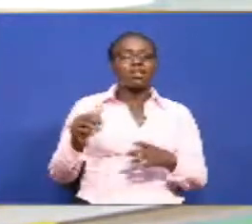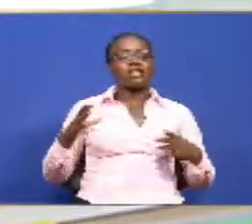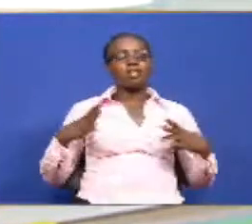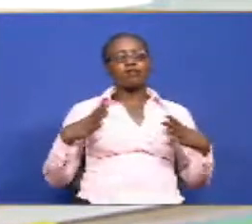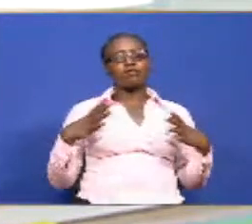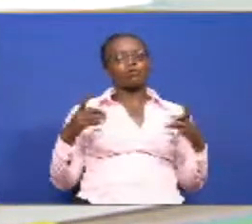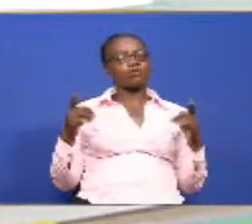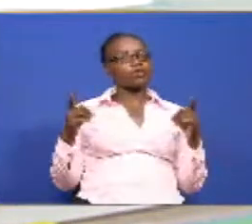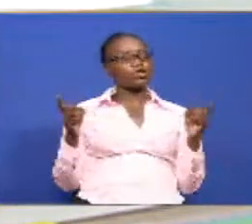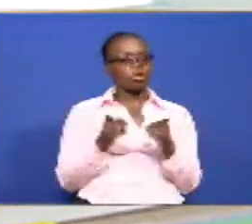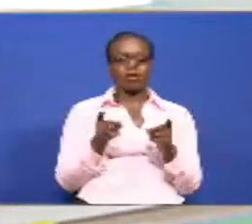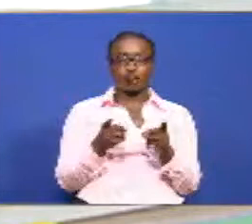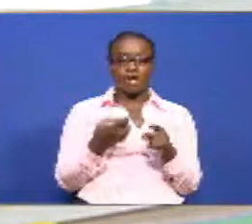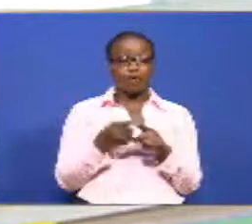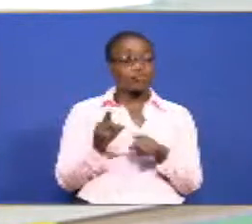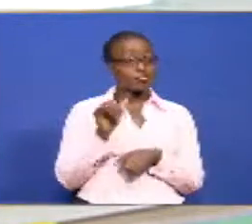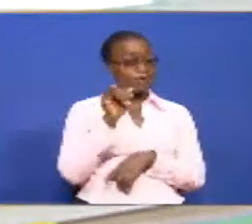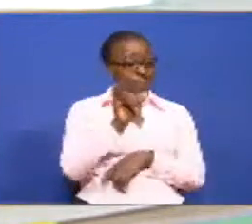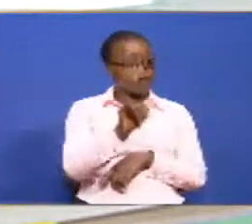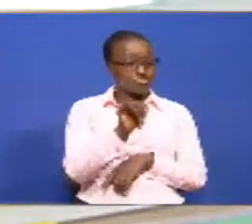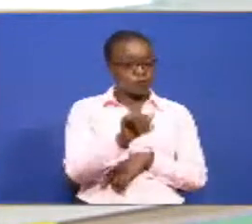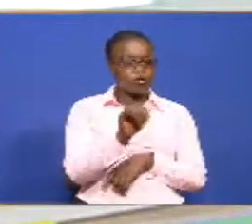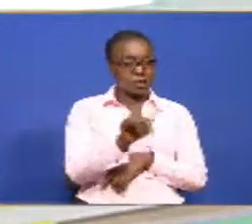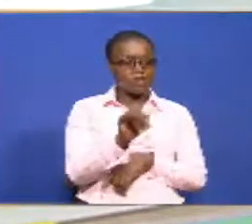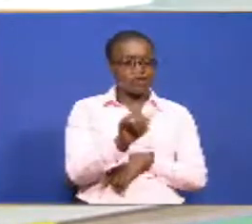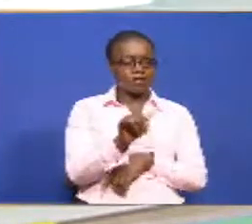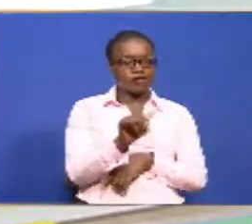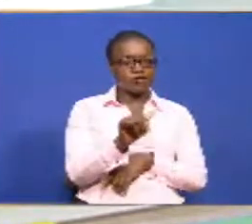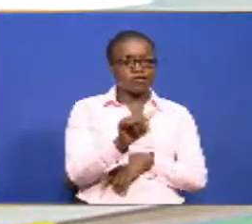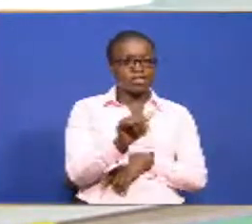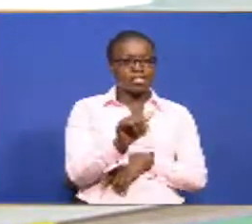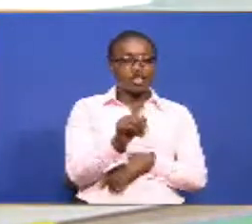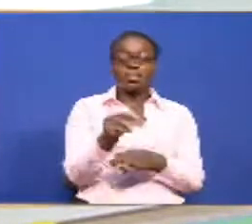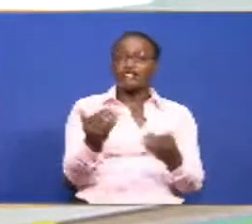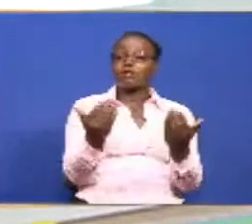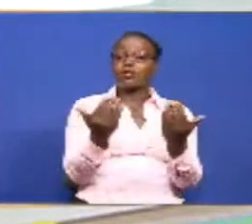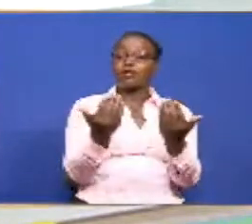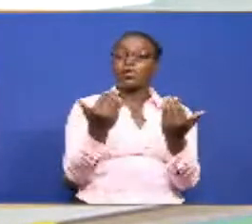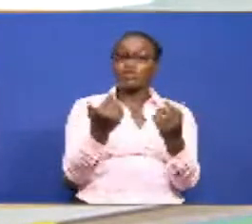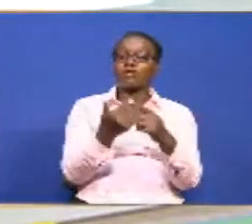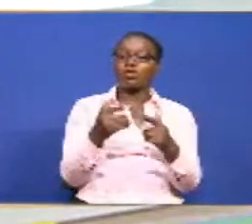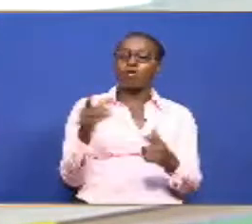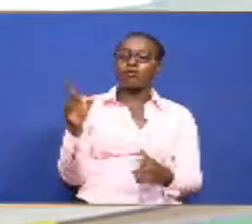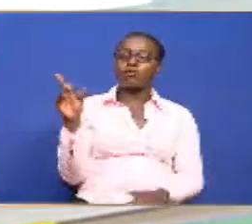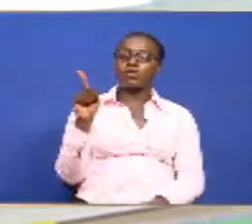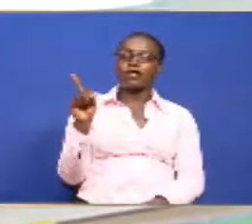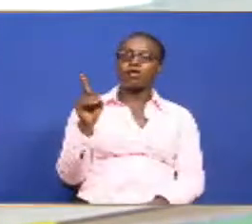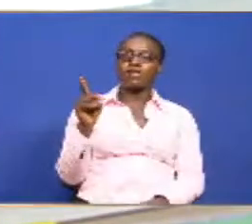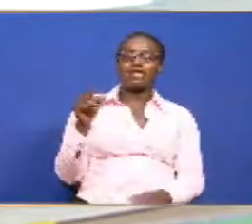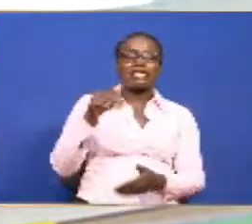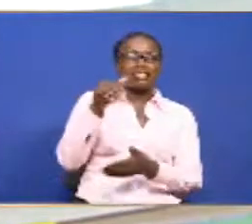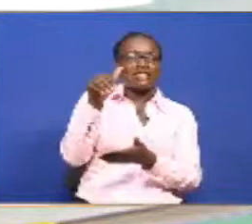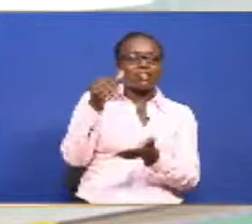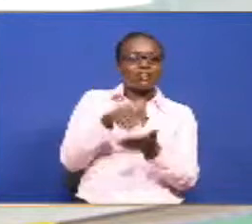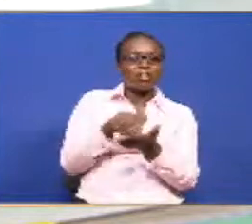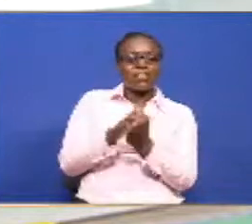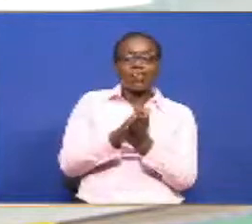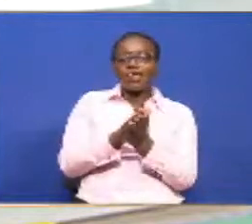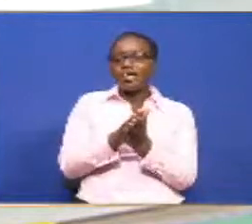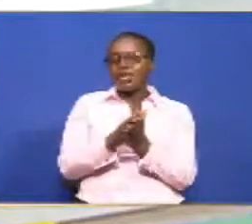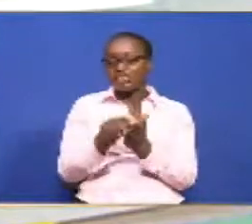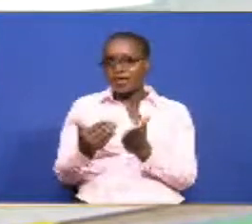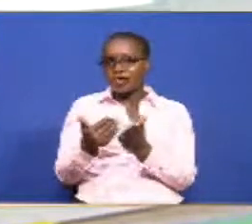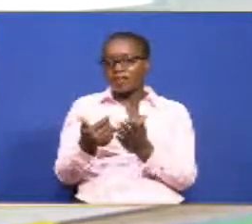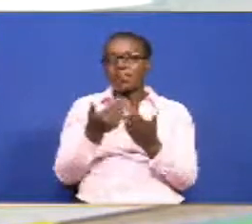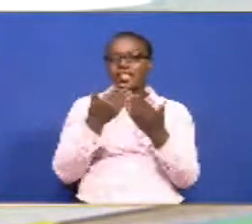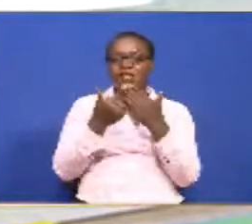mafupi sana, lakini Disc Joker unasema unatizama ukiwa Dagoretti katikati kabisa. Feni Arondo pia shukrani